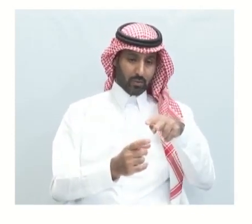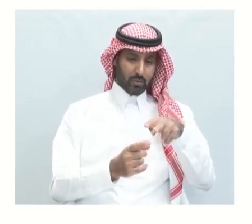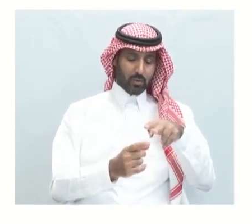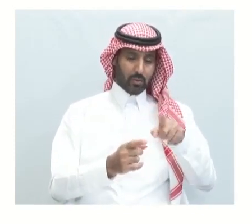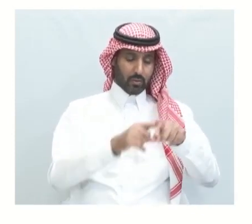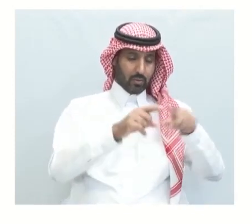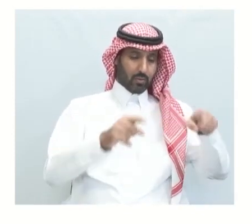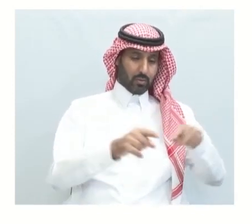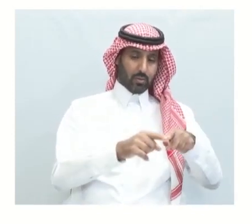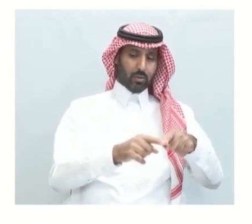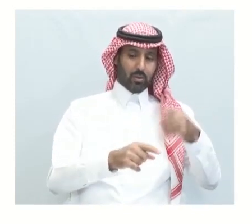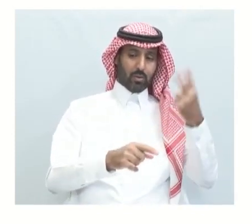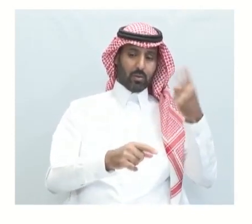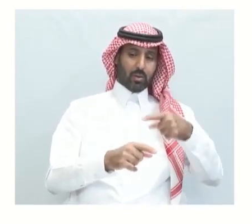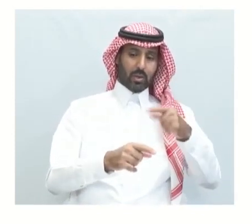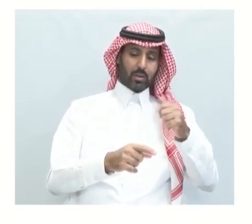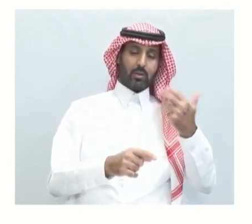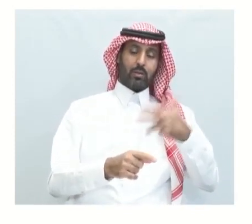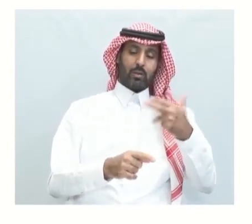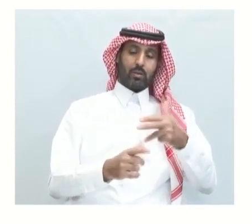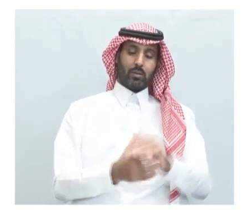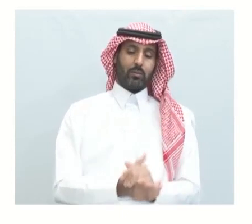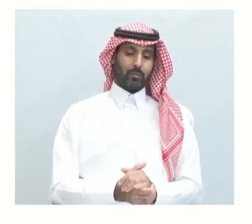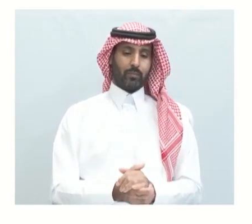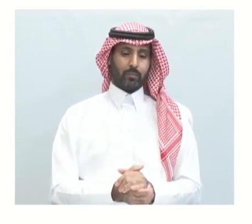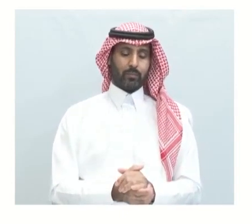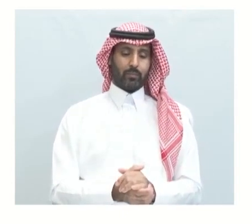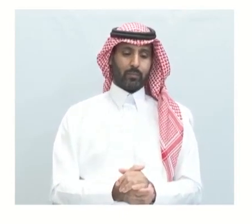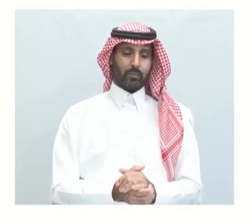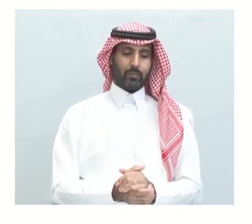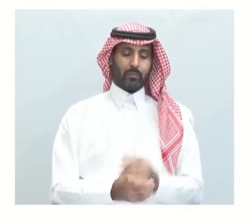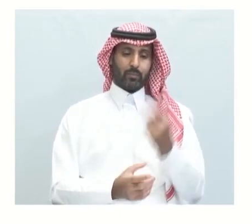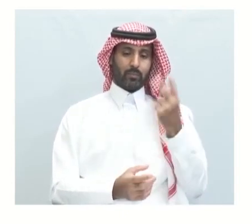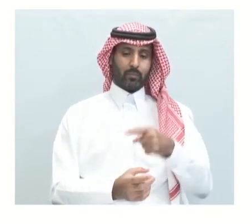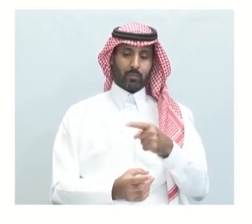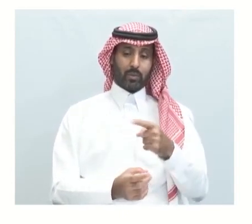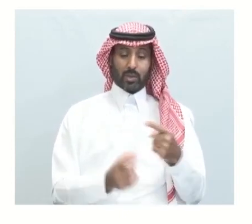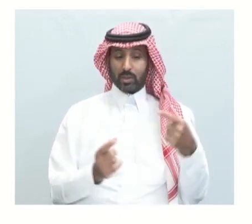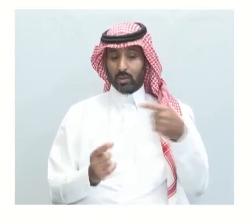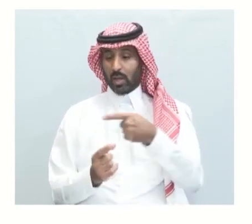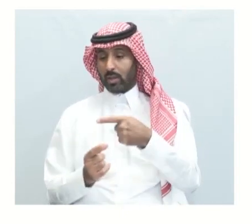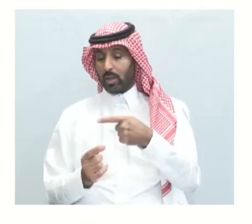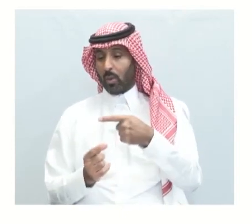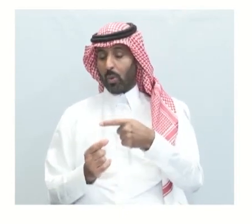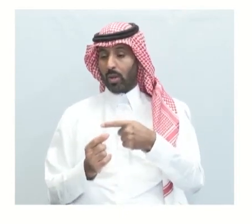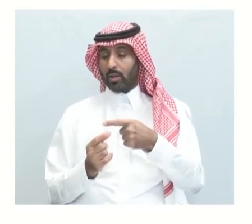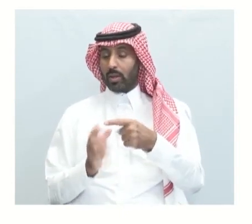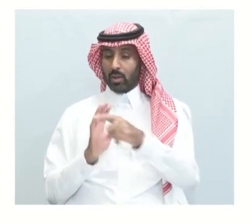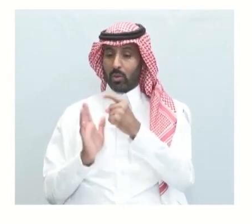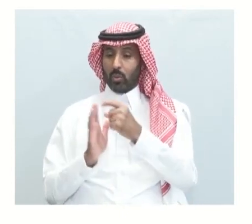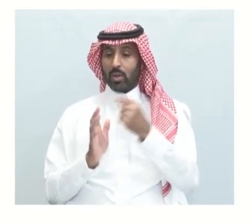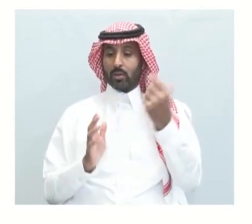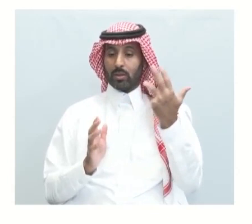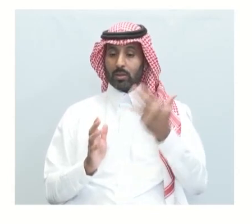المترابطه 12 99 اذا البوينتر عندي هنا في 12 يؤدي الى ماذا الى 99 عنوان المطلوب